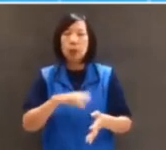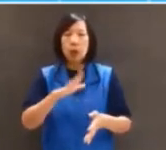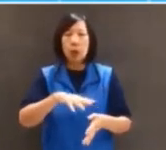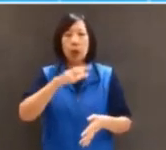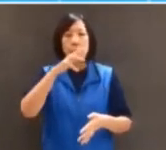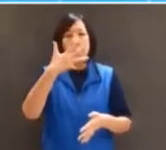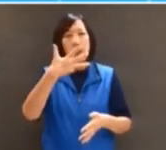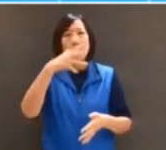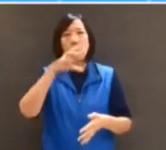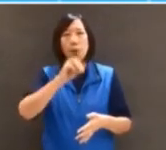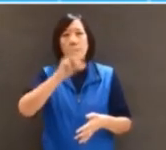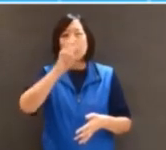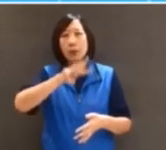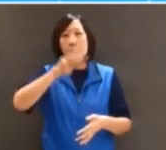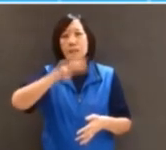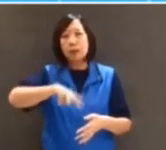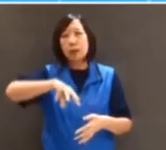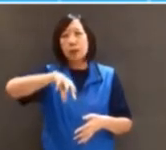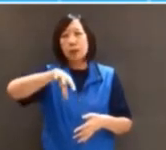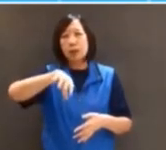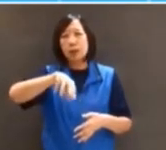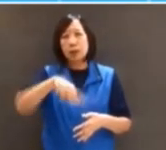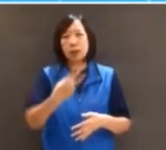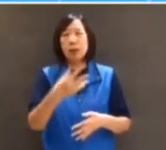83509人，完成接种是